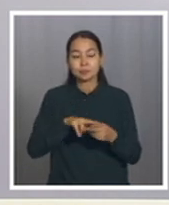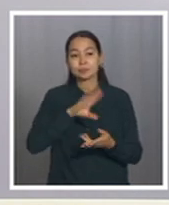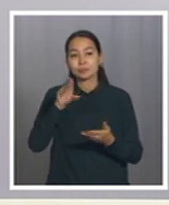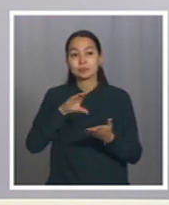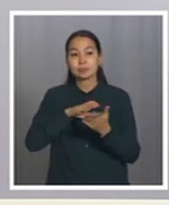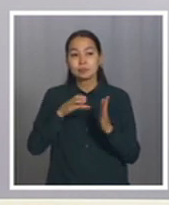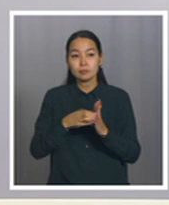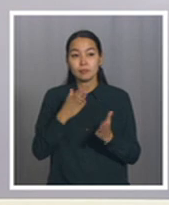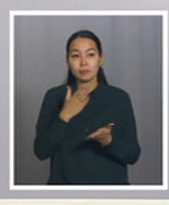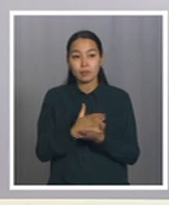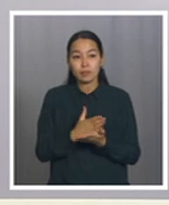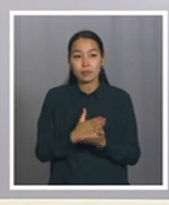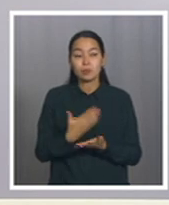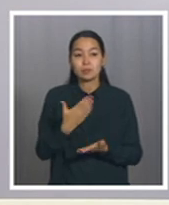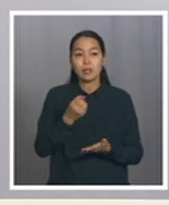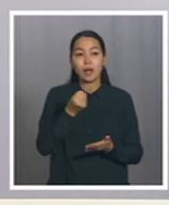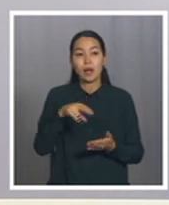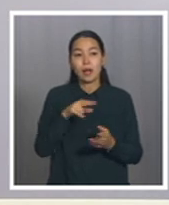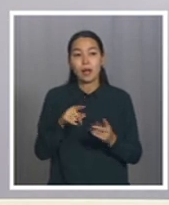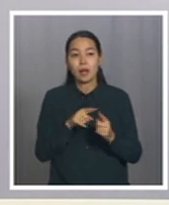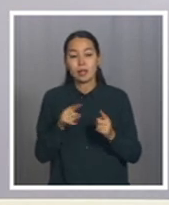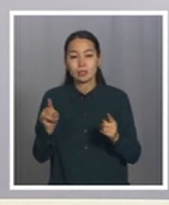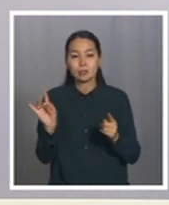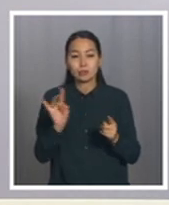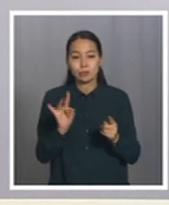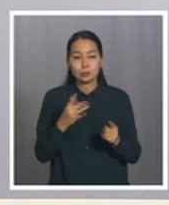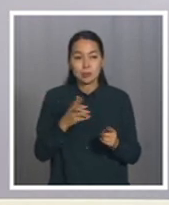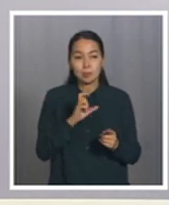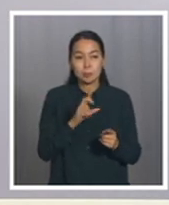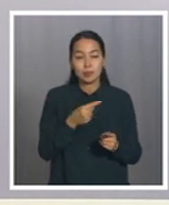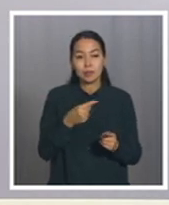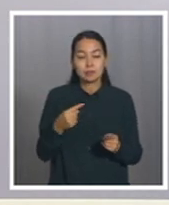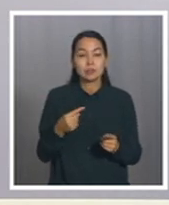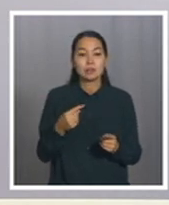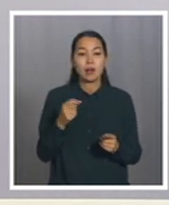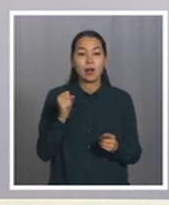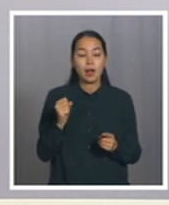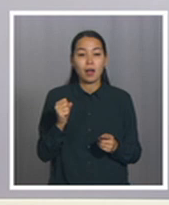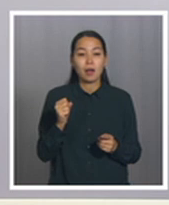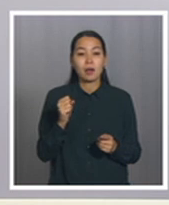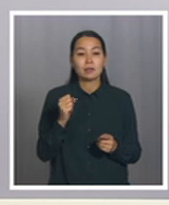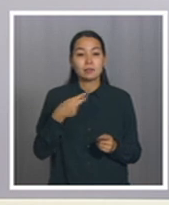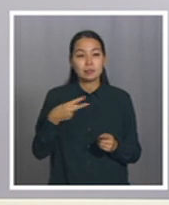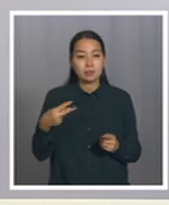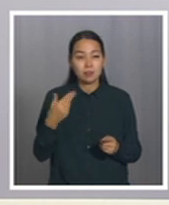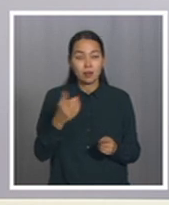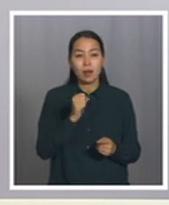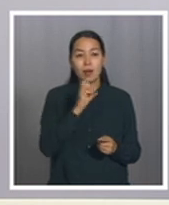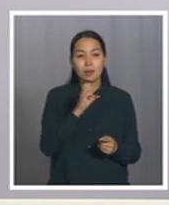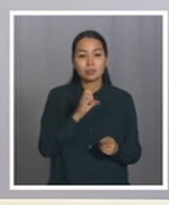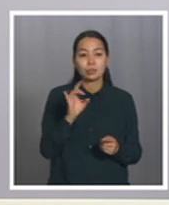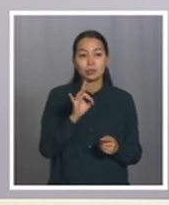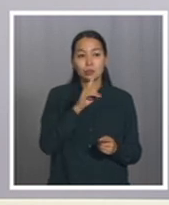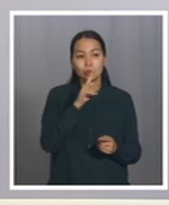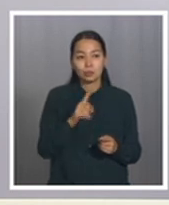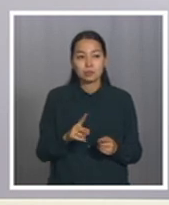Себебі A, D ұзындығы бізде B азайтылған A-ға тең, және A, S ұзындығы бізде дәл солай